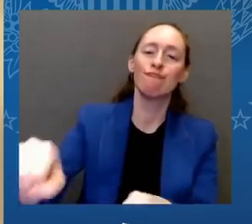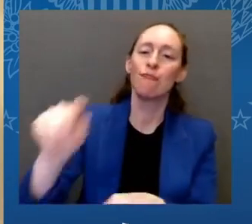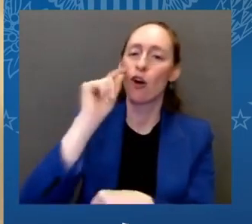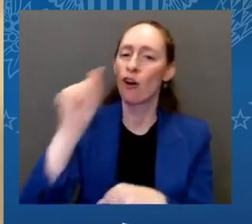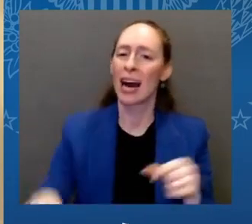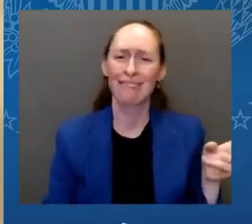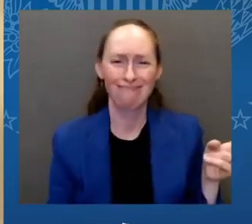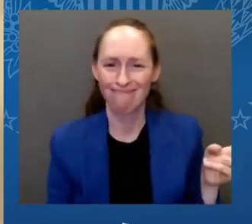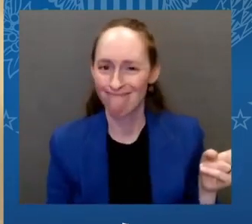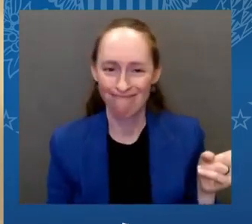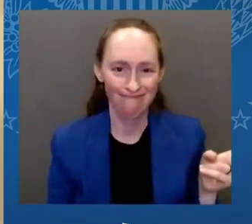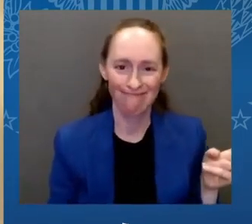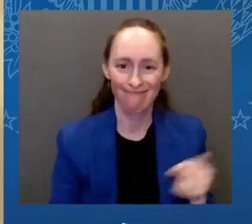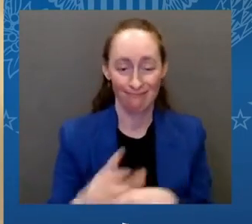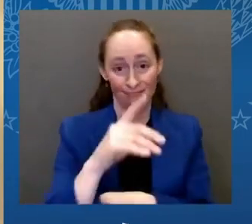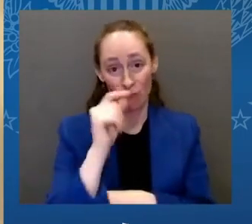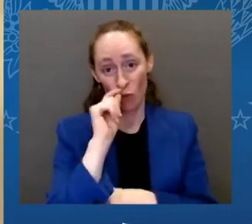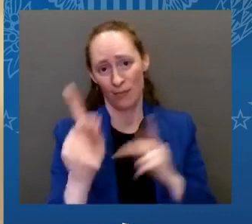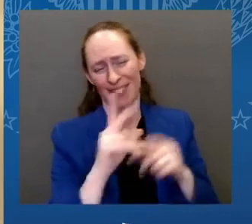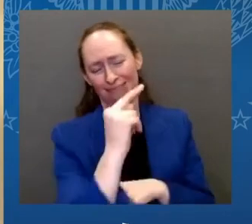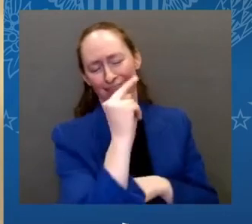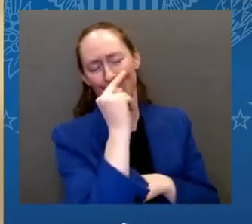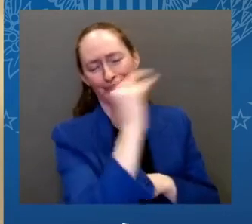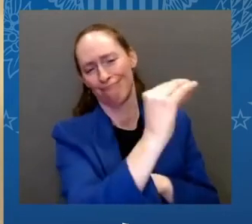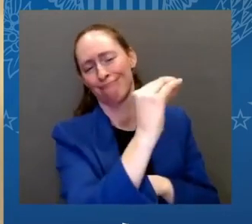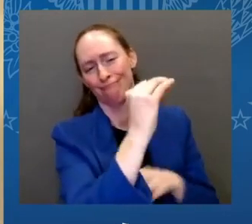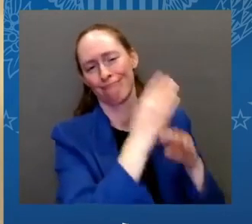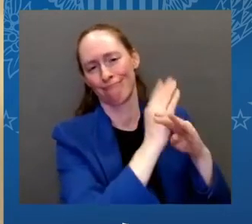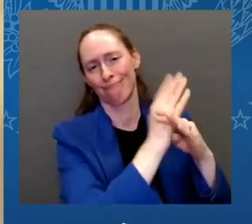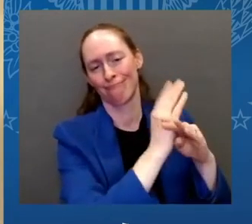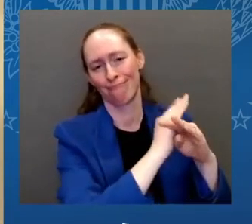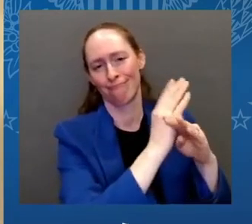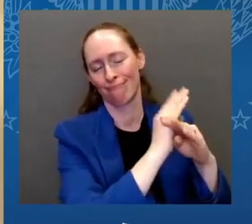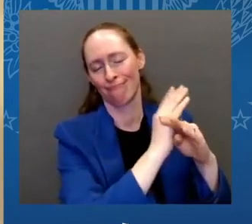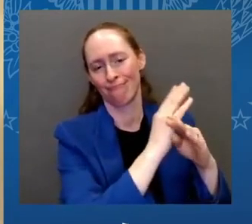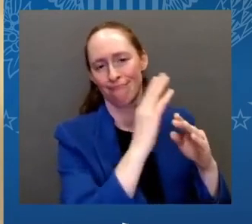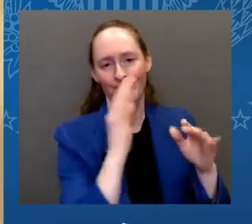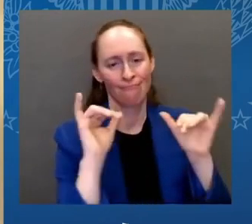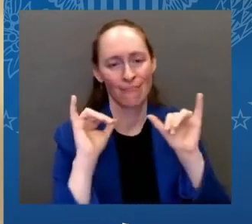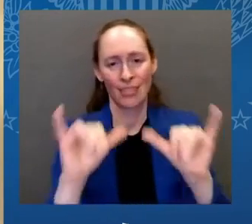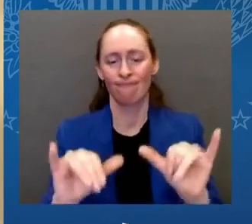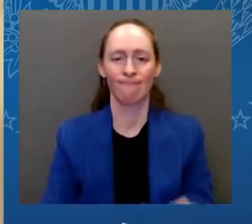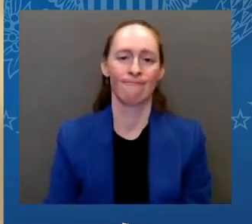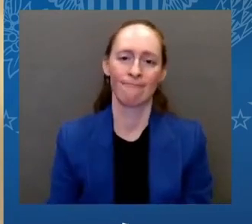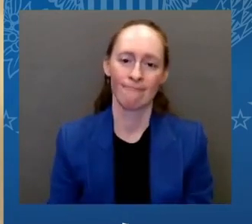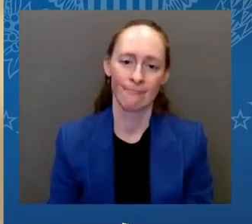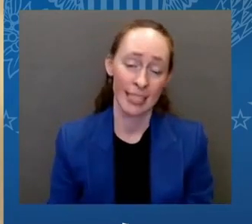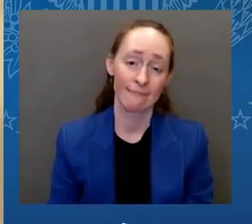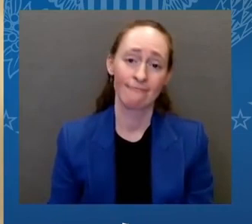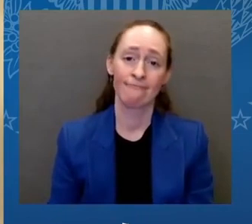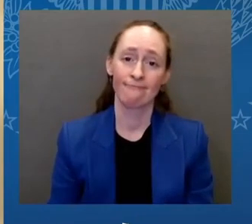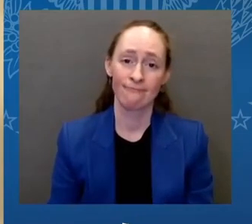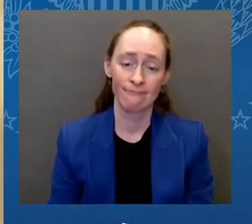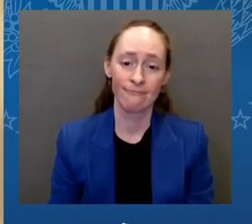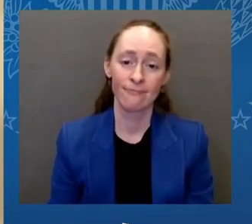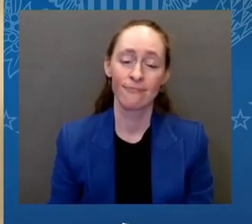будуть приймати українці. І тому він в минулому зазнав поразки і провалу, і це провал для нього і в